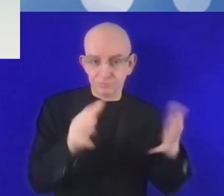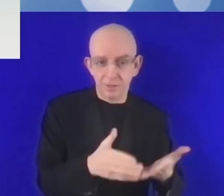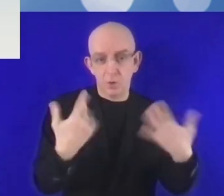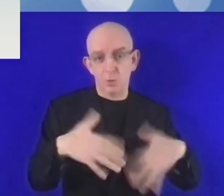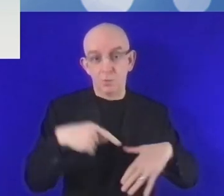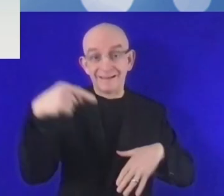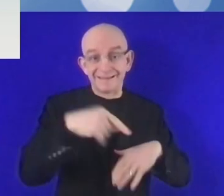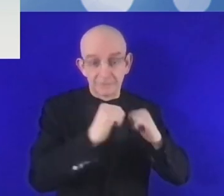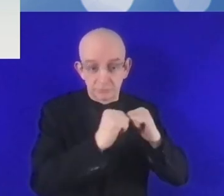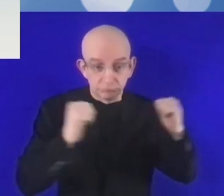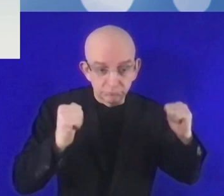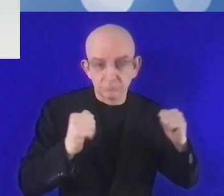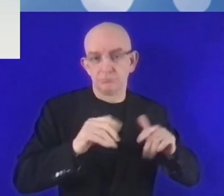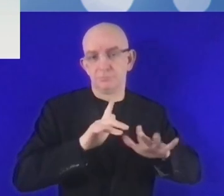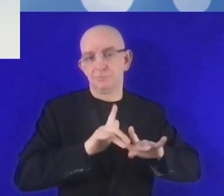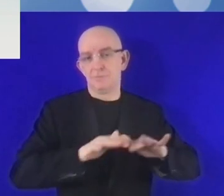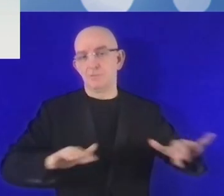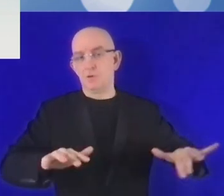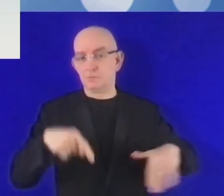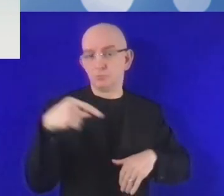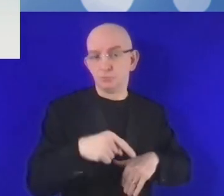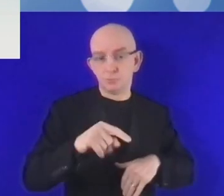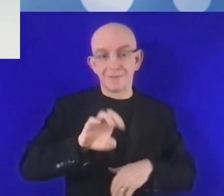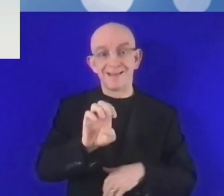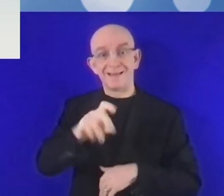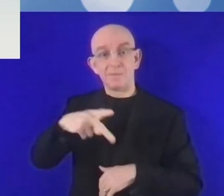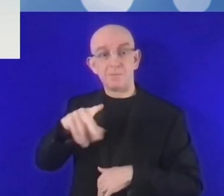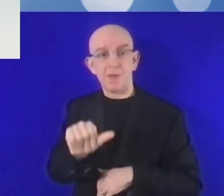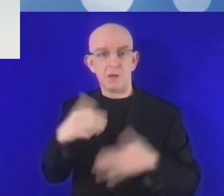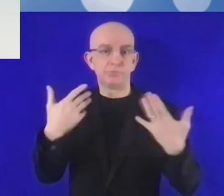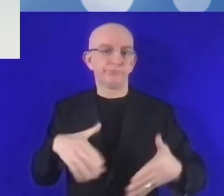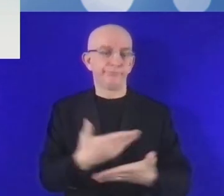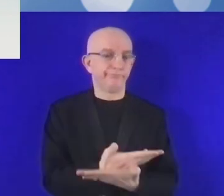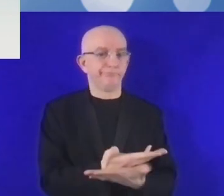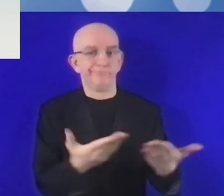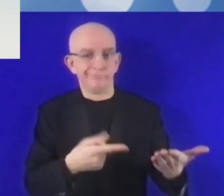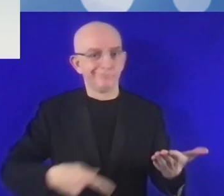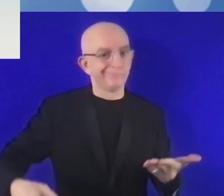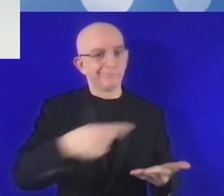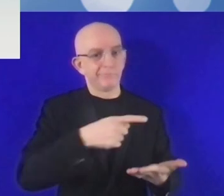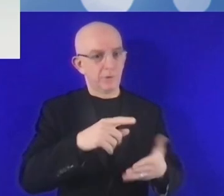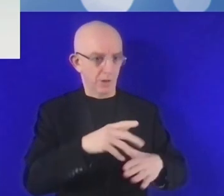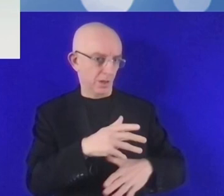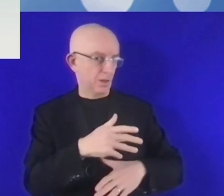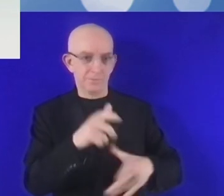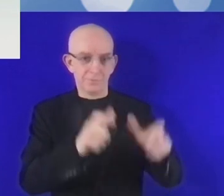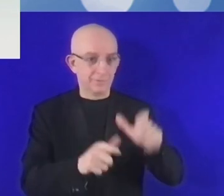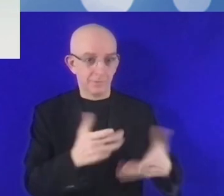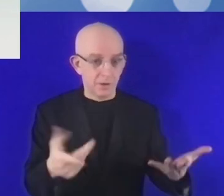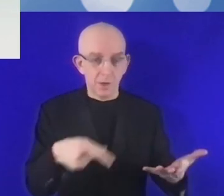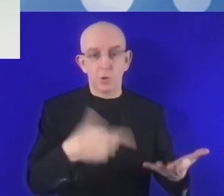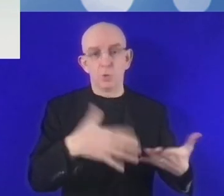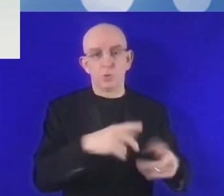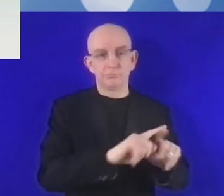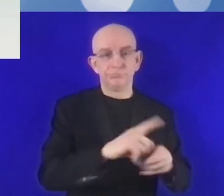к дебатам, к дискуссии. Мы очень разнообразное сообщество, это многосторонняя организация. И